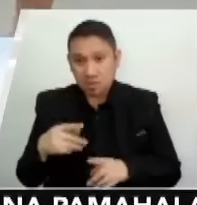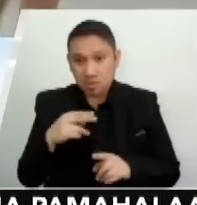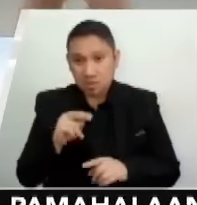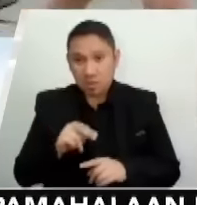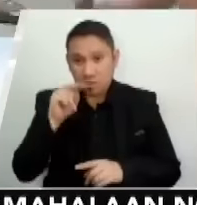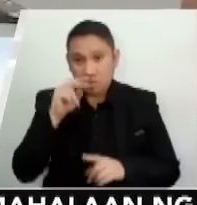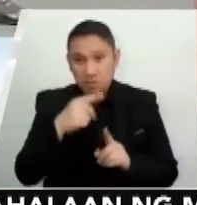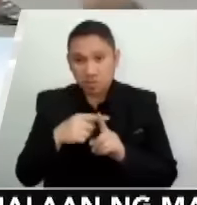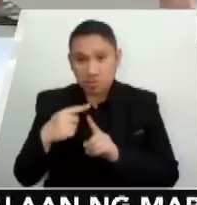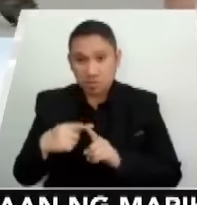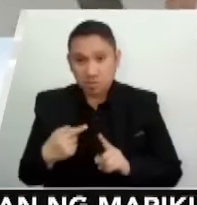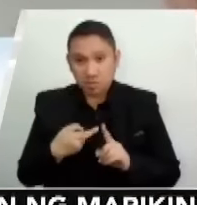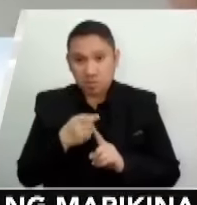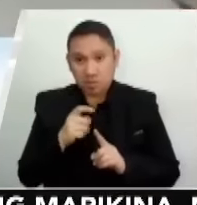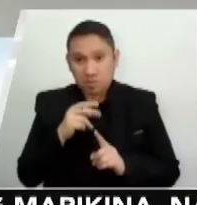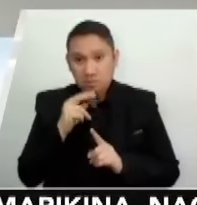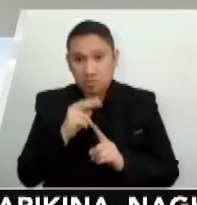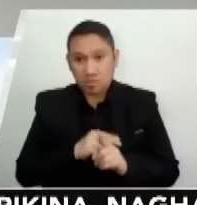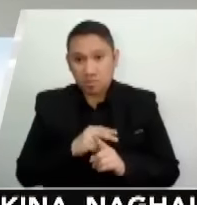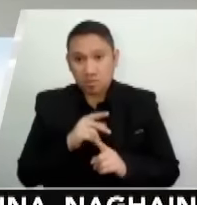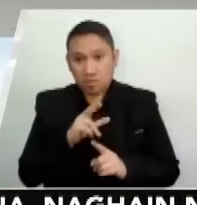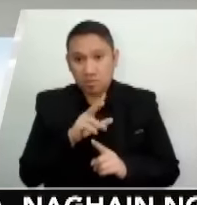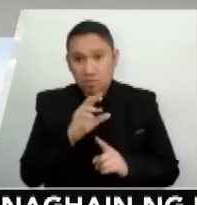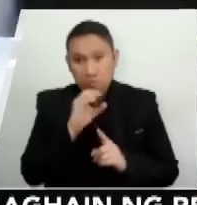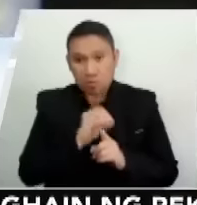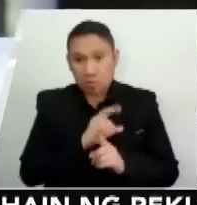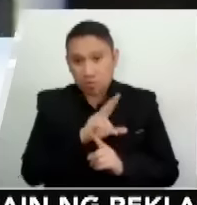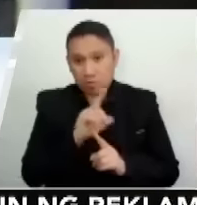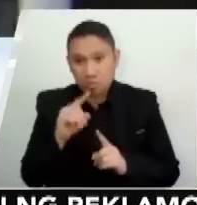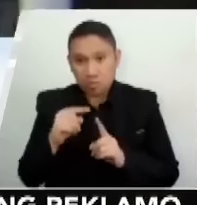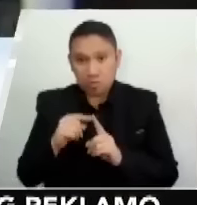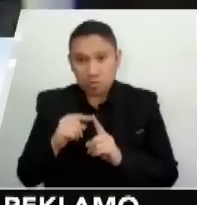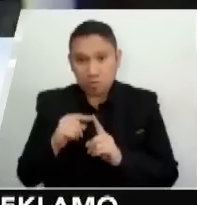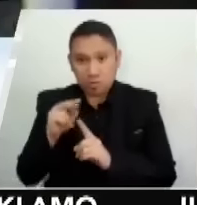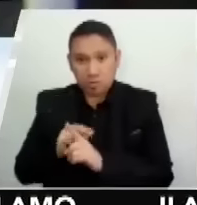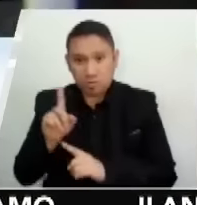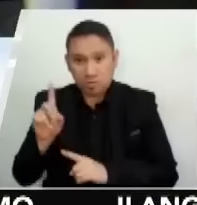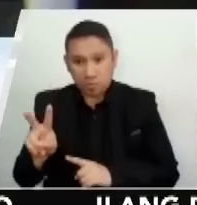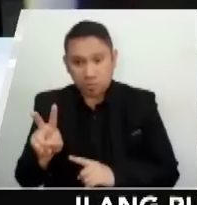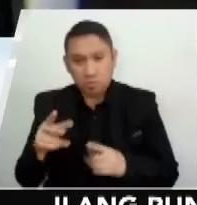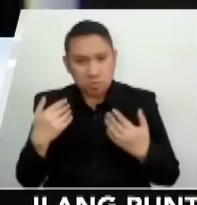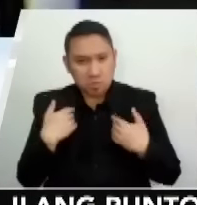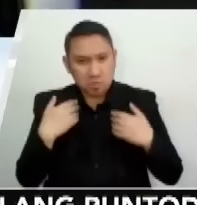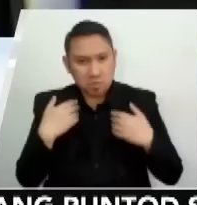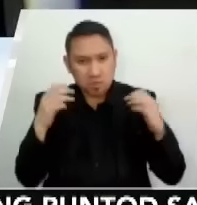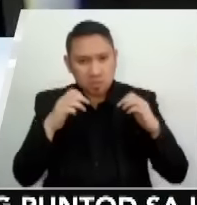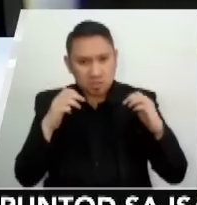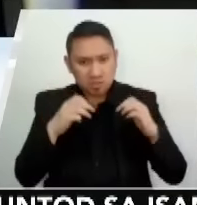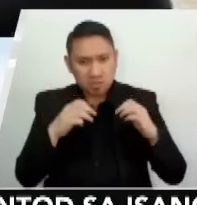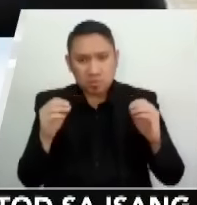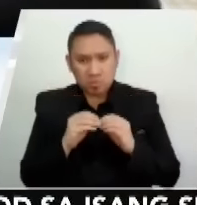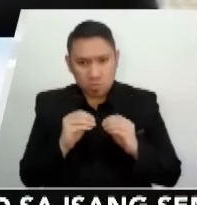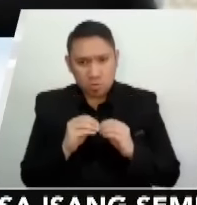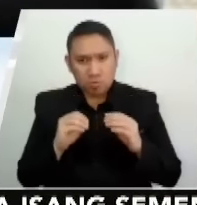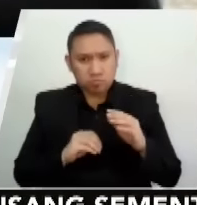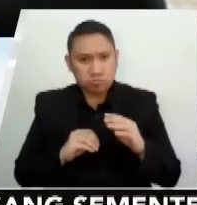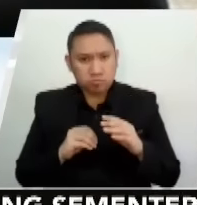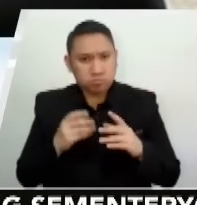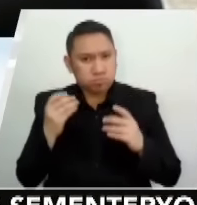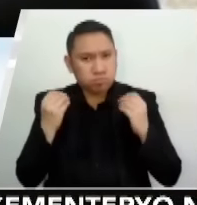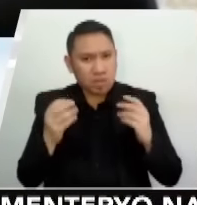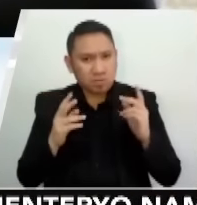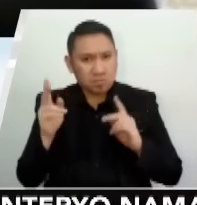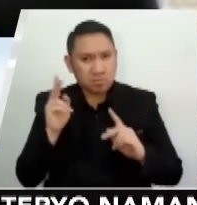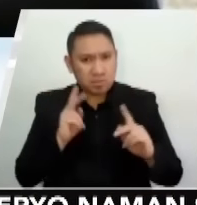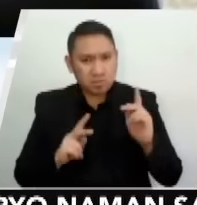2. Ngayon, inaasahan daw ng pamunuan ng sementeryo na mahigitan pa ito dahil sa mas pinahabang visiting